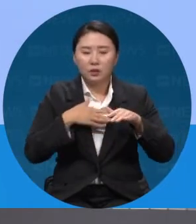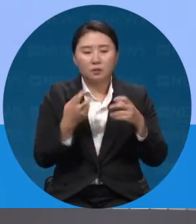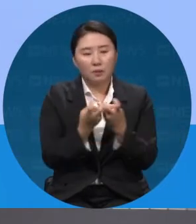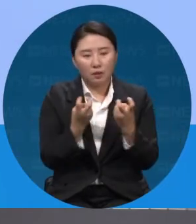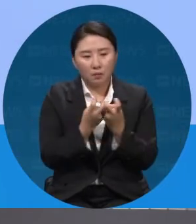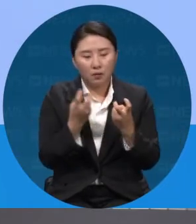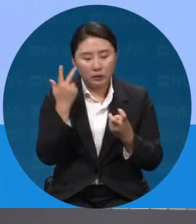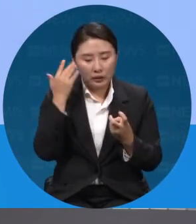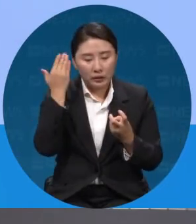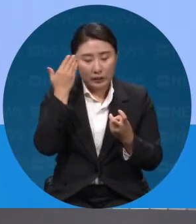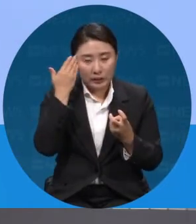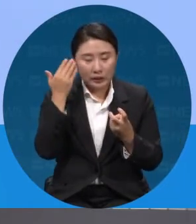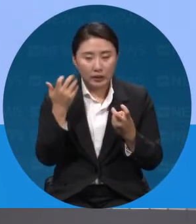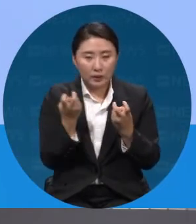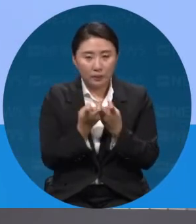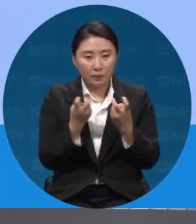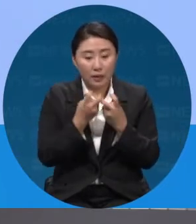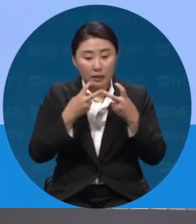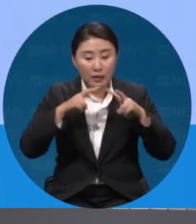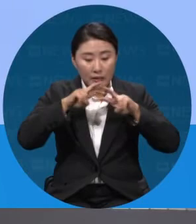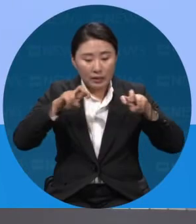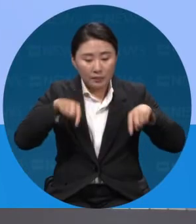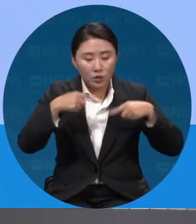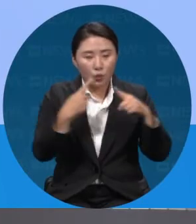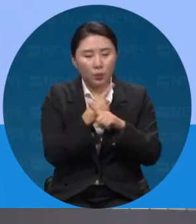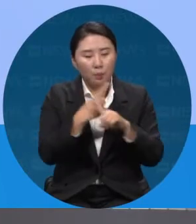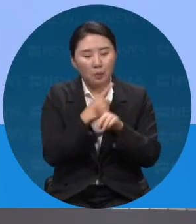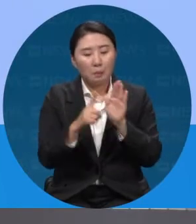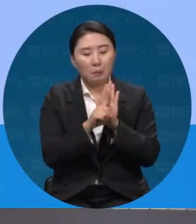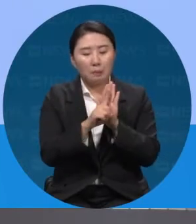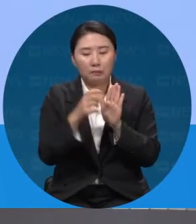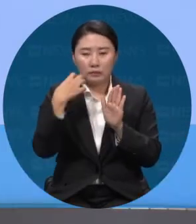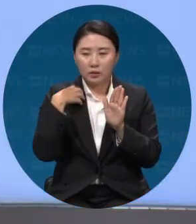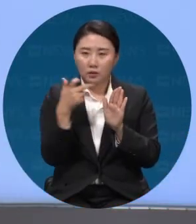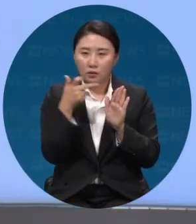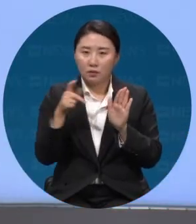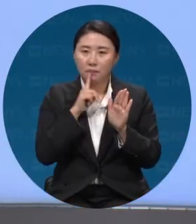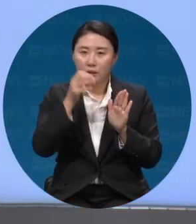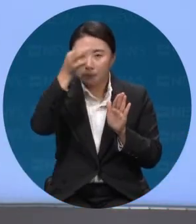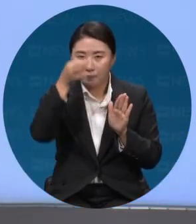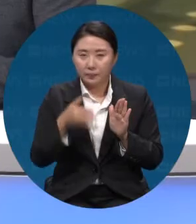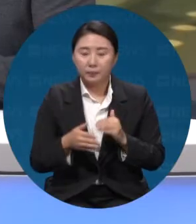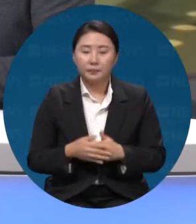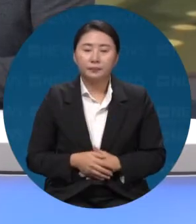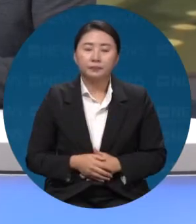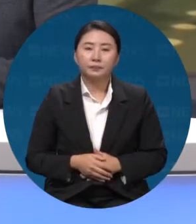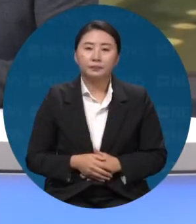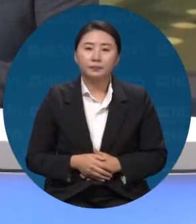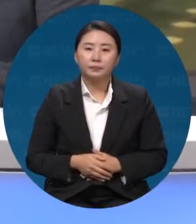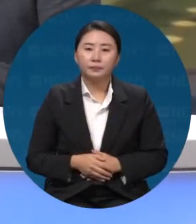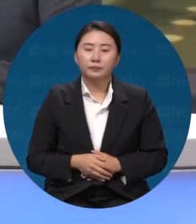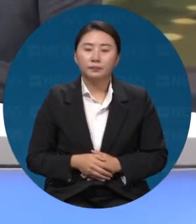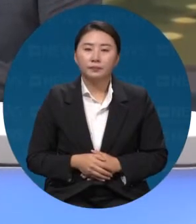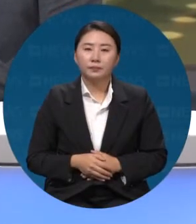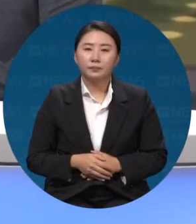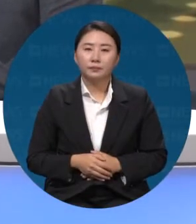지능 테스트 그리고 개입 치료 기법 을 만들고 홍보한 책임이 크다고 4 바 있습니다 예 그렇군요